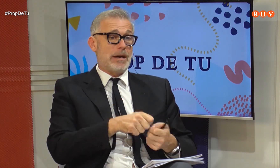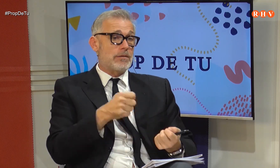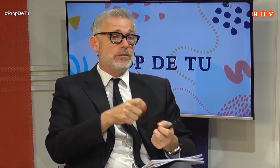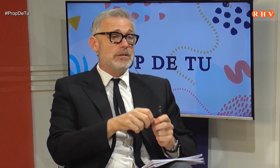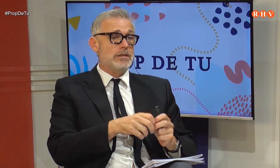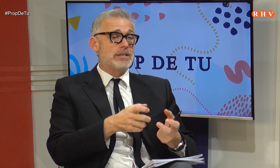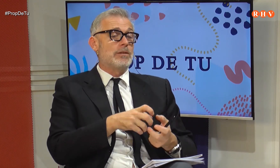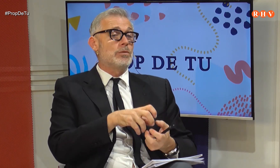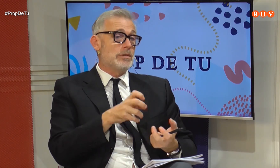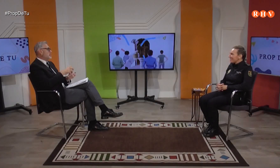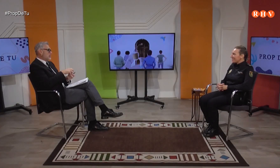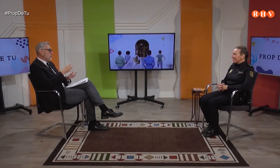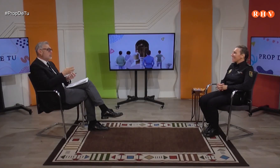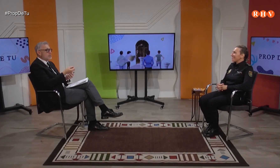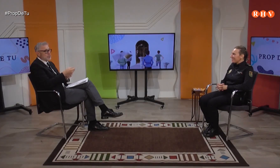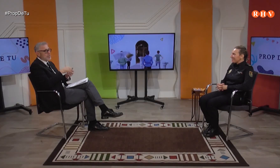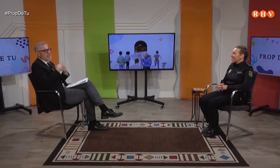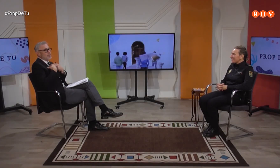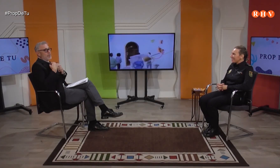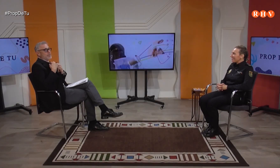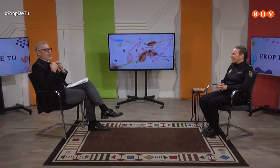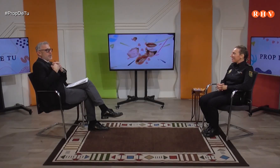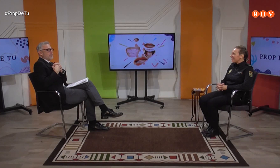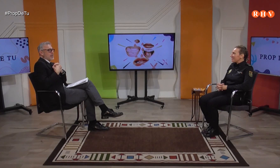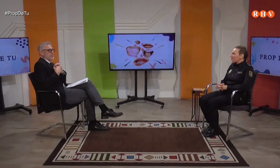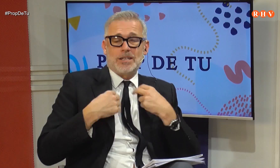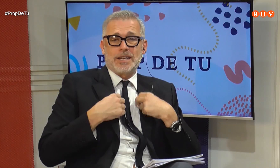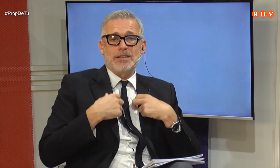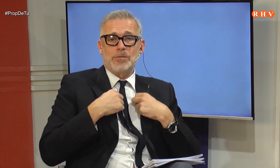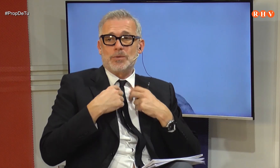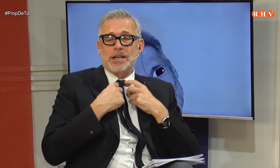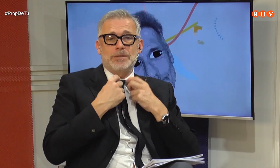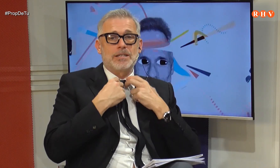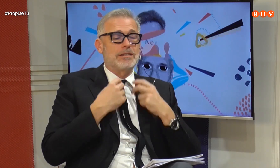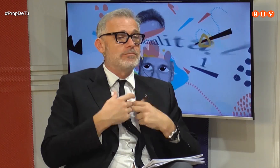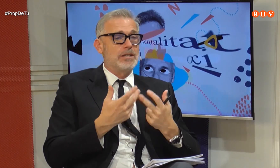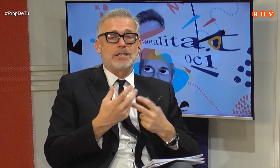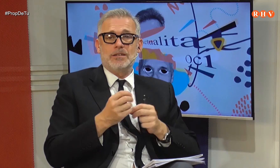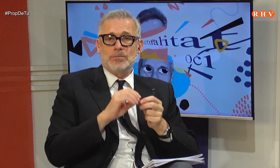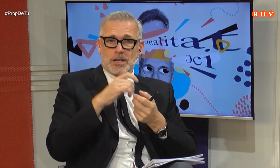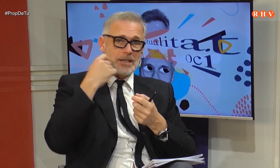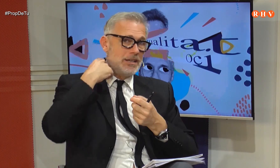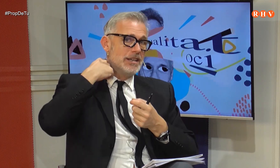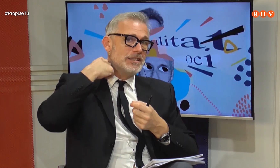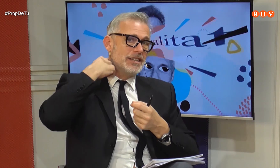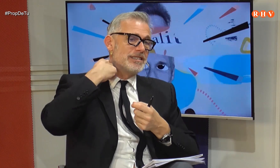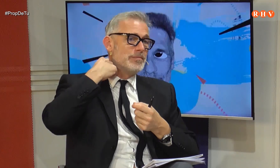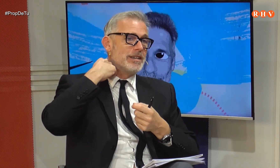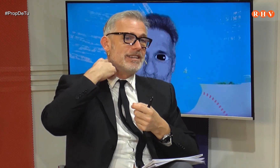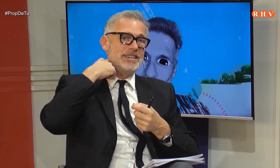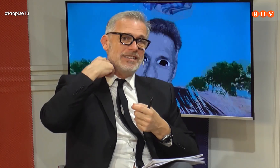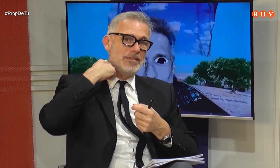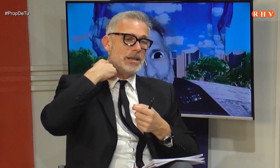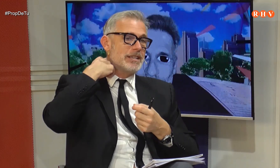és llevar, no? I ser segur. No ho hem vist quan compren una jaqueta, compren una camiseta, un jersei, no? Veuran que tenen